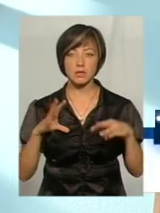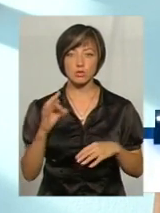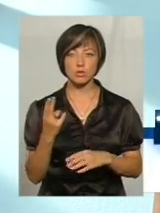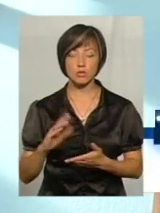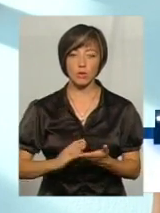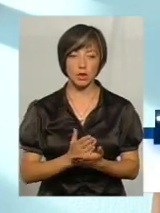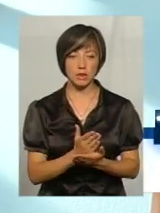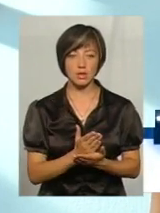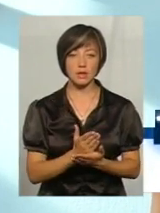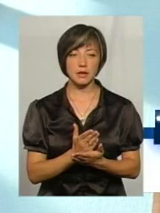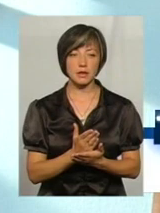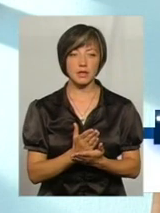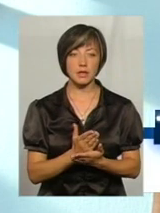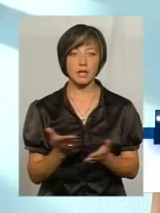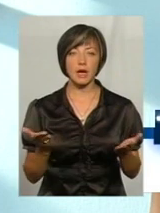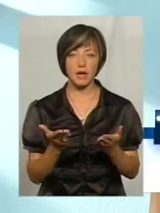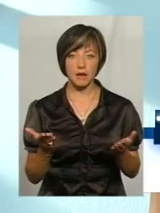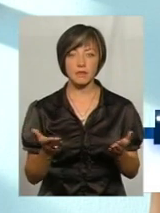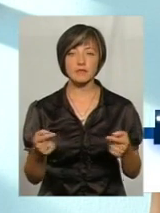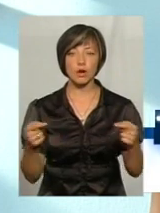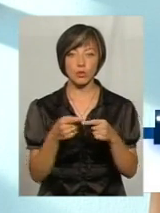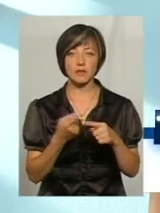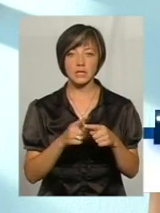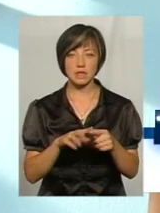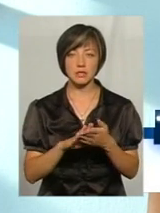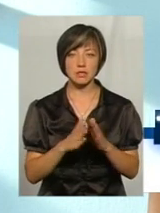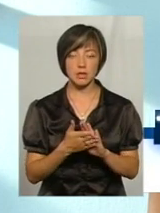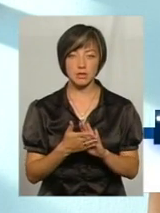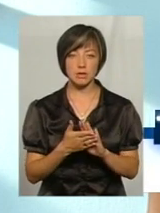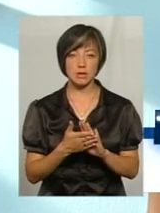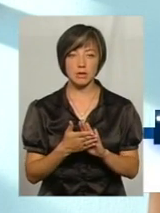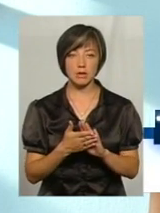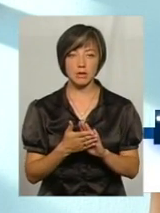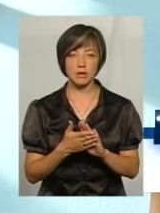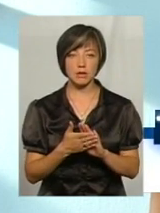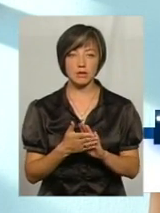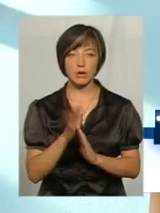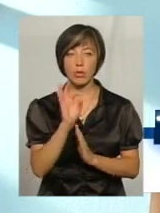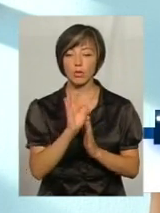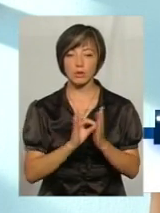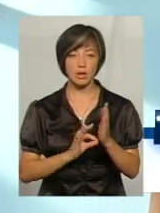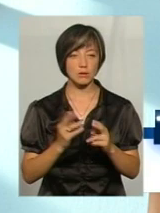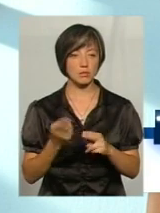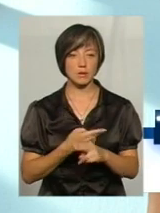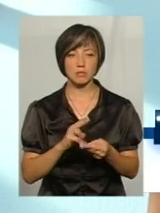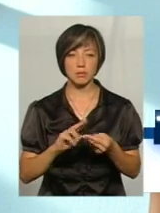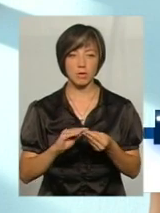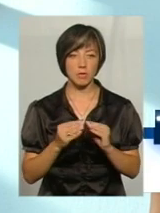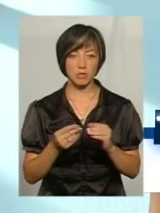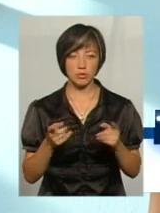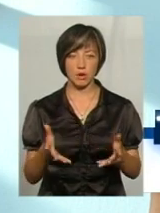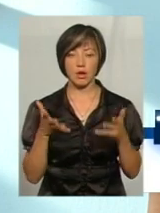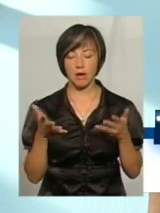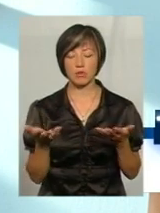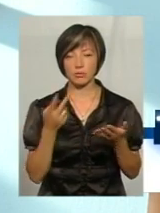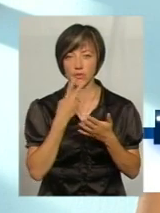соціальної політики України, які і встановлюють саме цей статус. Пані Олені статус був встановлений без проблем, тому що тут, ну,